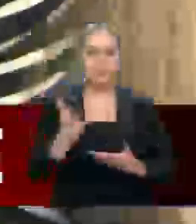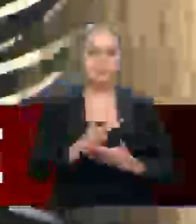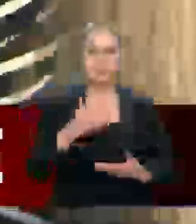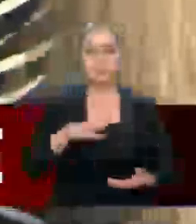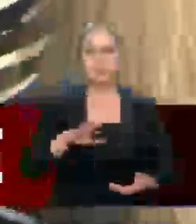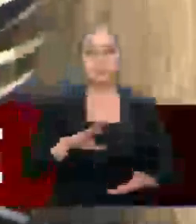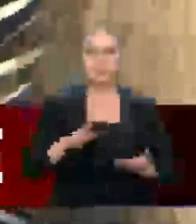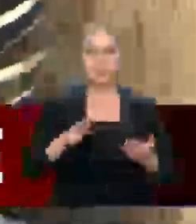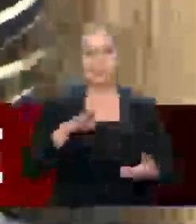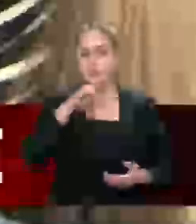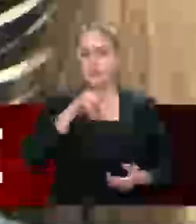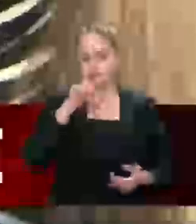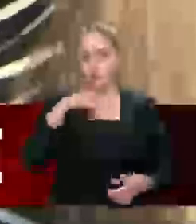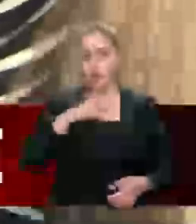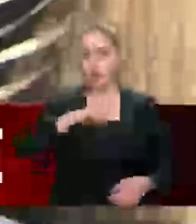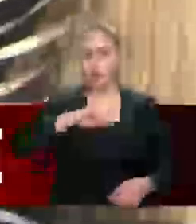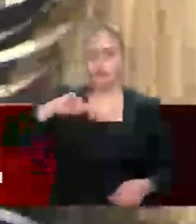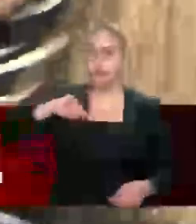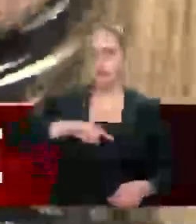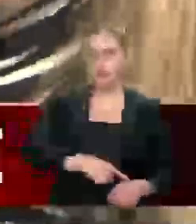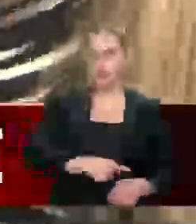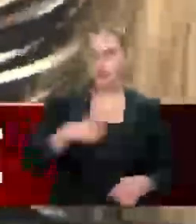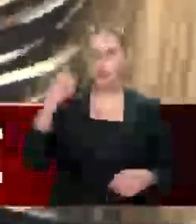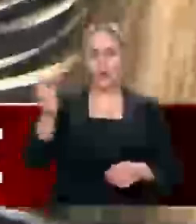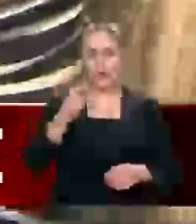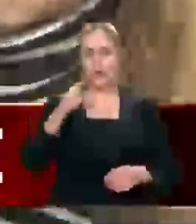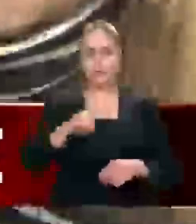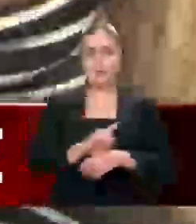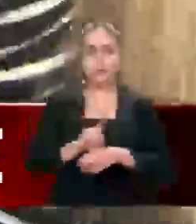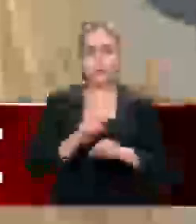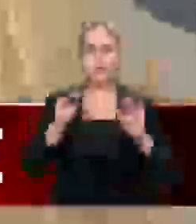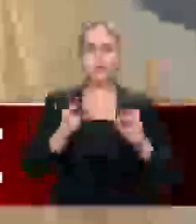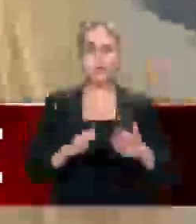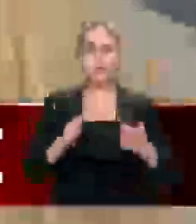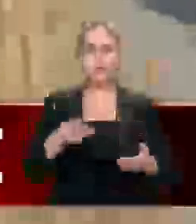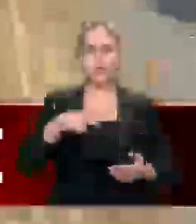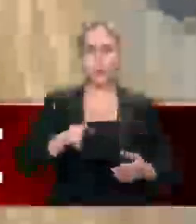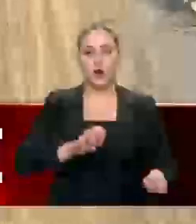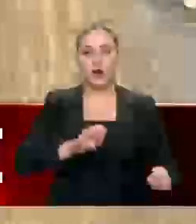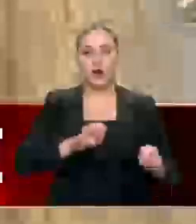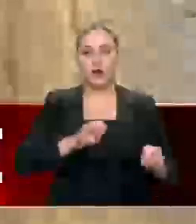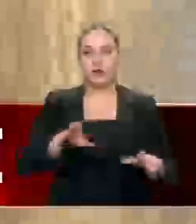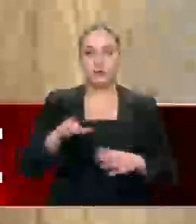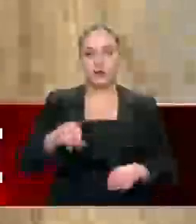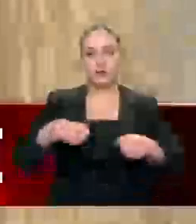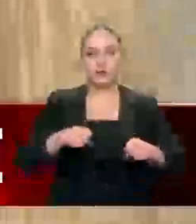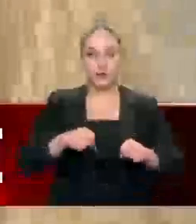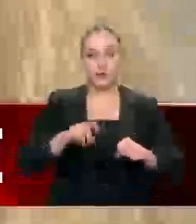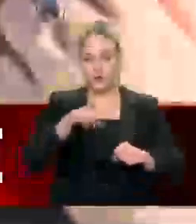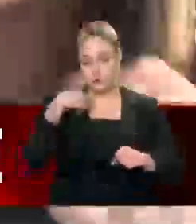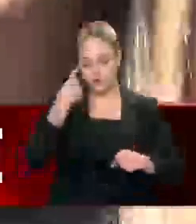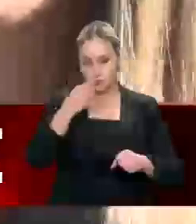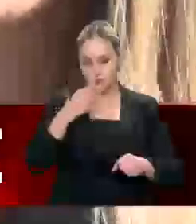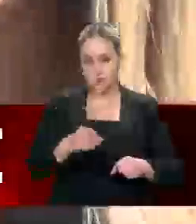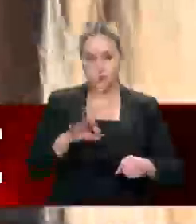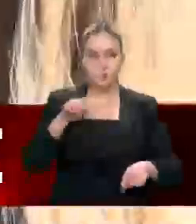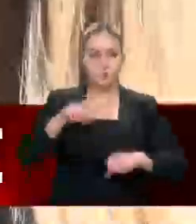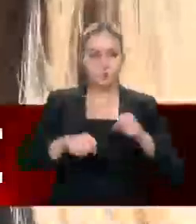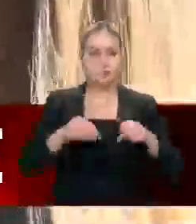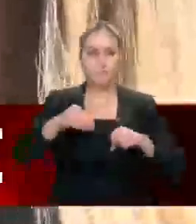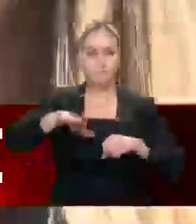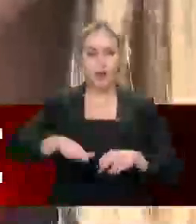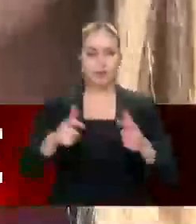istedi. Yaşlı bir amcamız kalp krizi geçirdi. Ambulans zamanında yetişemedi. Yola attıkları skuterlardan dolayı. Nasıl bisiklet